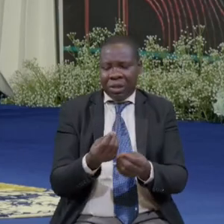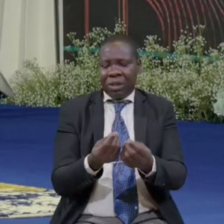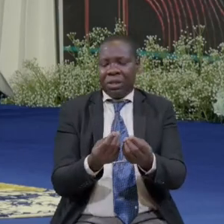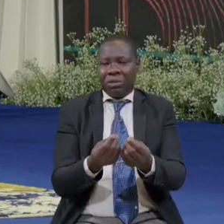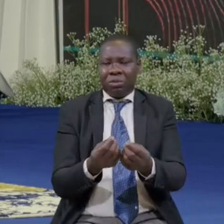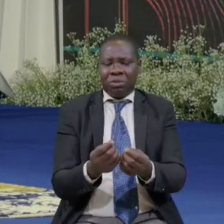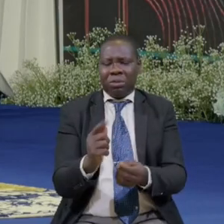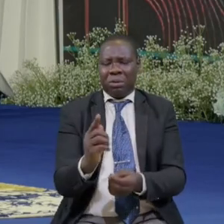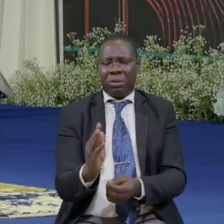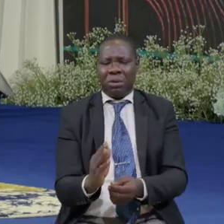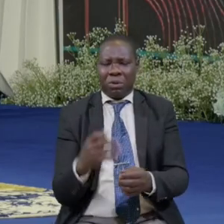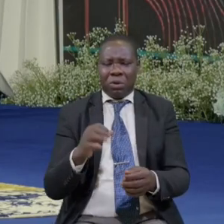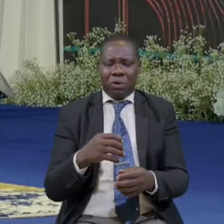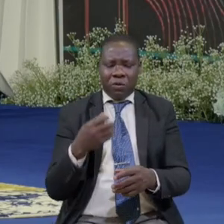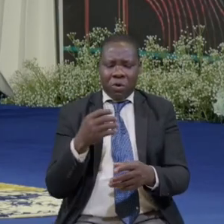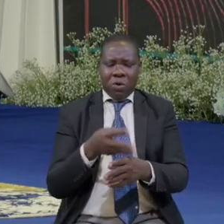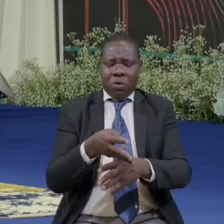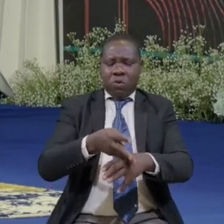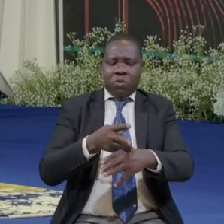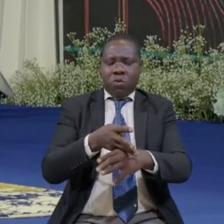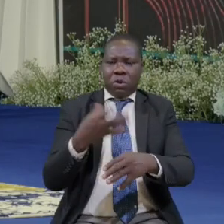Dieu de bois ou